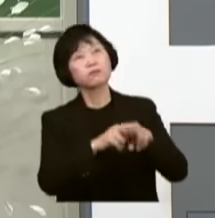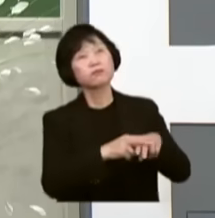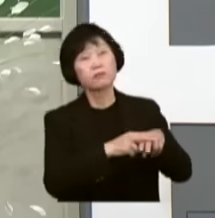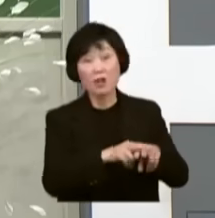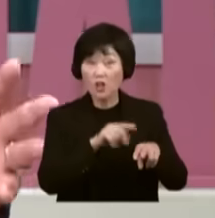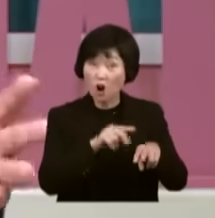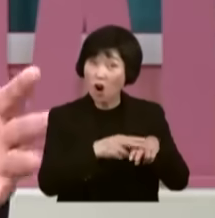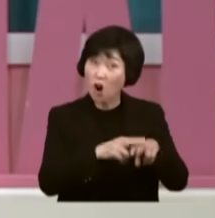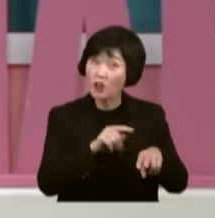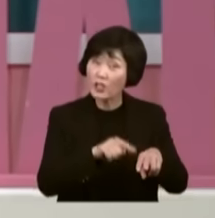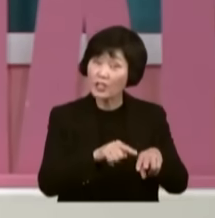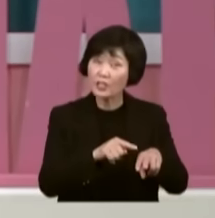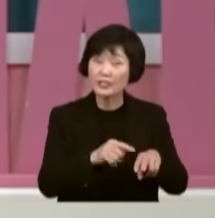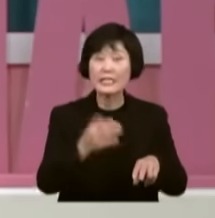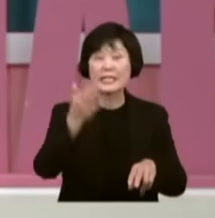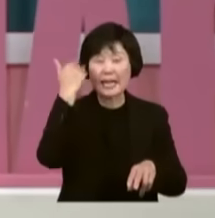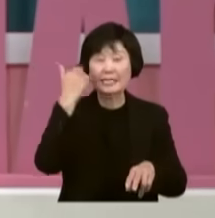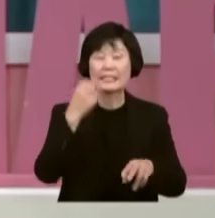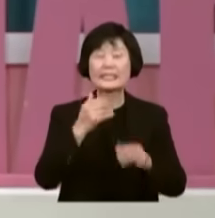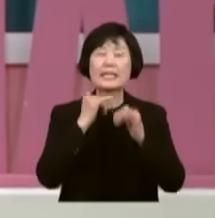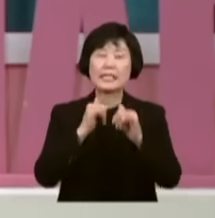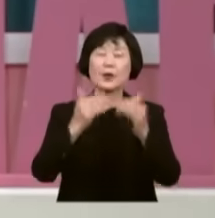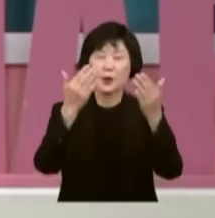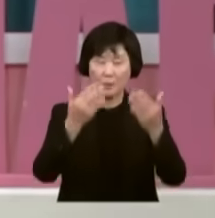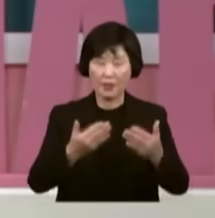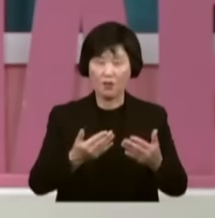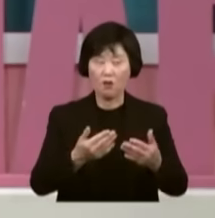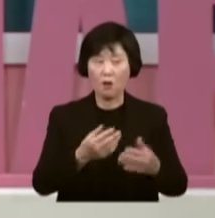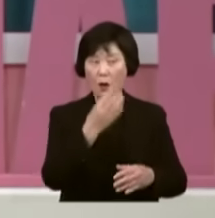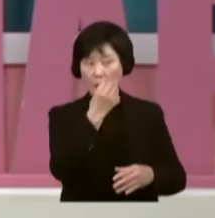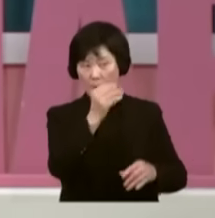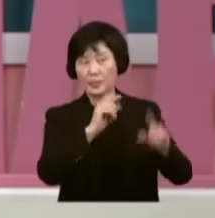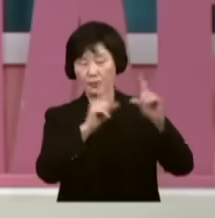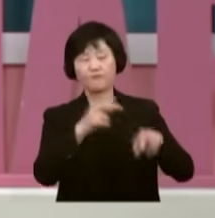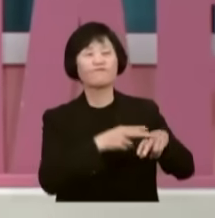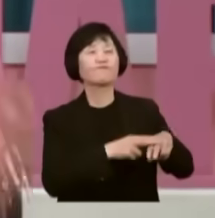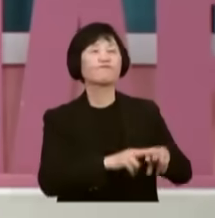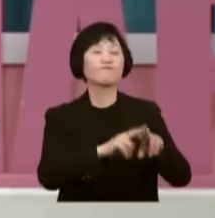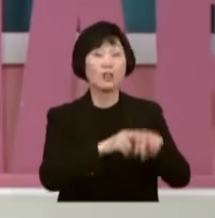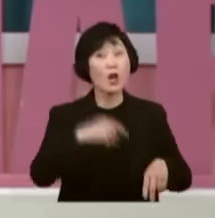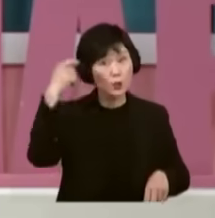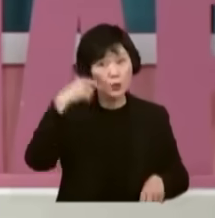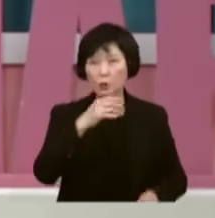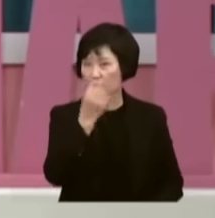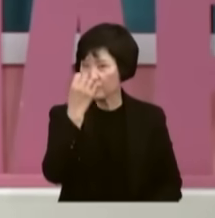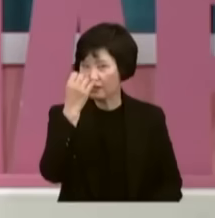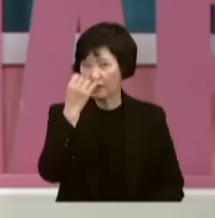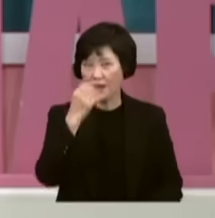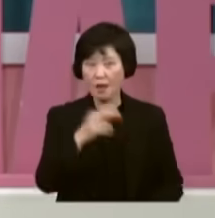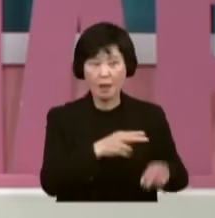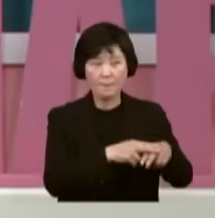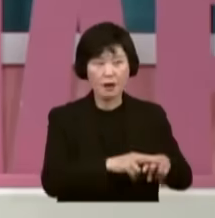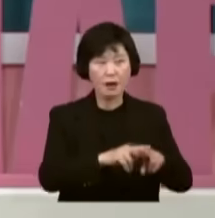명랑운동회에서 받은 거예요. MVP 타갖고 받은 건방지게 앉아서 탁 있는 거야. 느낌이 있어. 뭐 뭔가